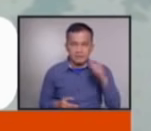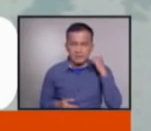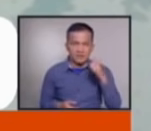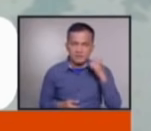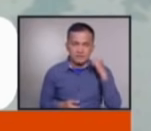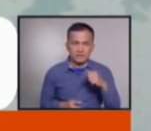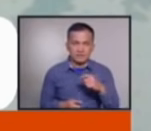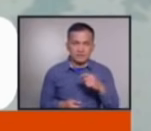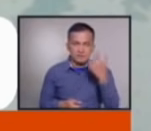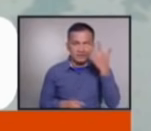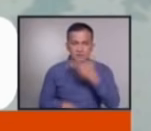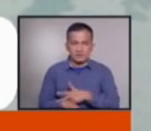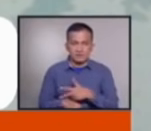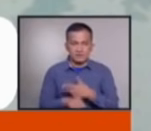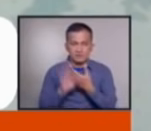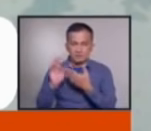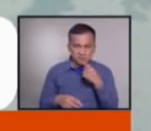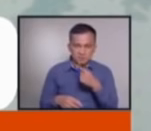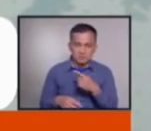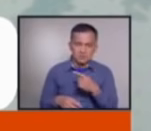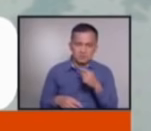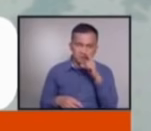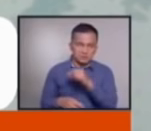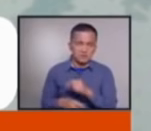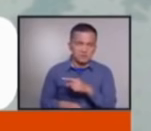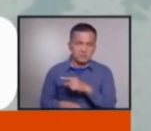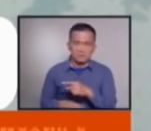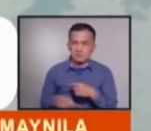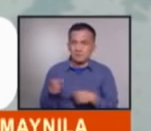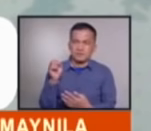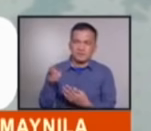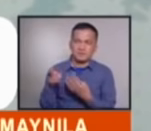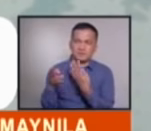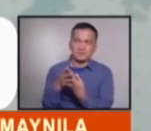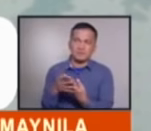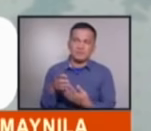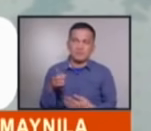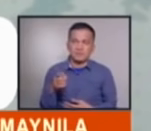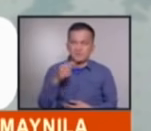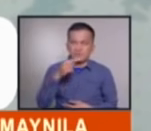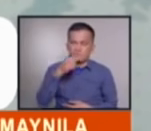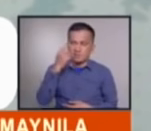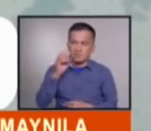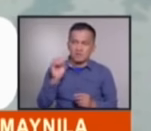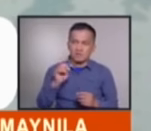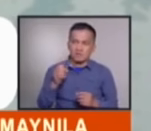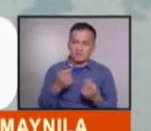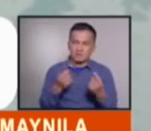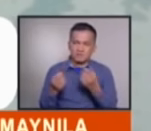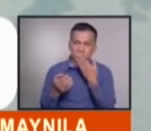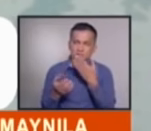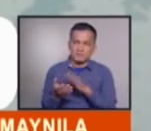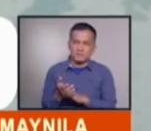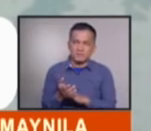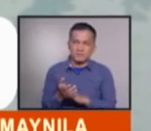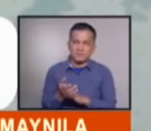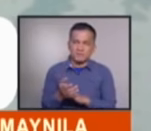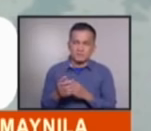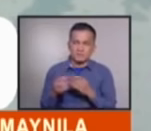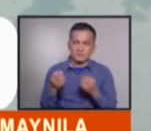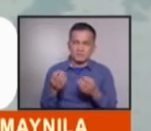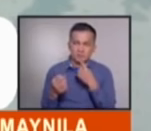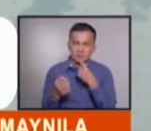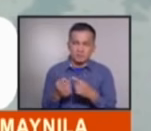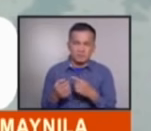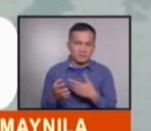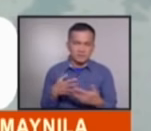sir, kasi tatlong bisit na po akong bumalik sa kanya, sir. Hindi po, papakulong ko na lang po yan. Kasi wala naman akong ginagawang masama dyan. Dami pong magsasabi.